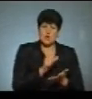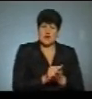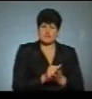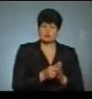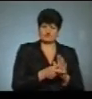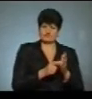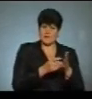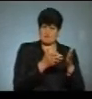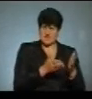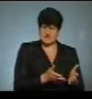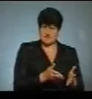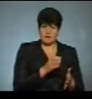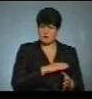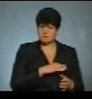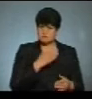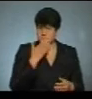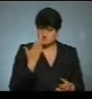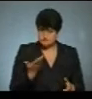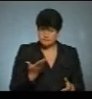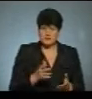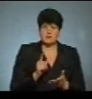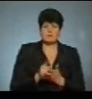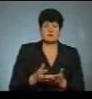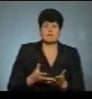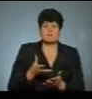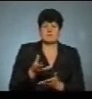якогось приміщення, які не використовують, за